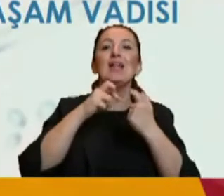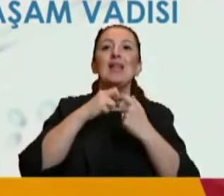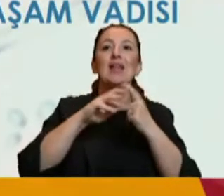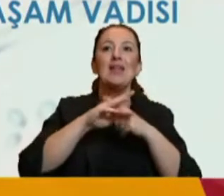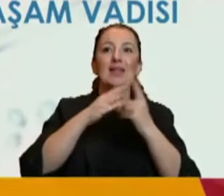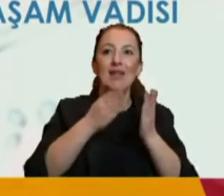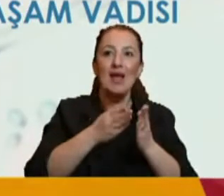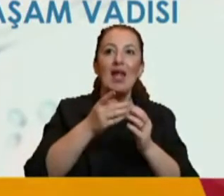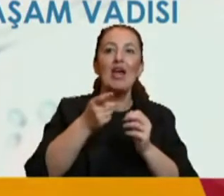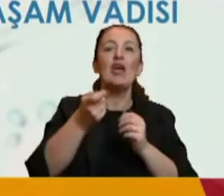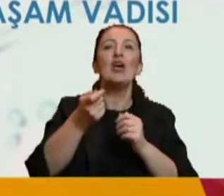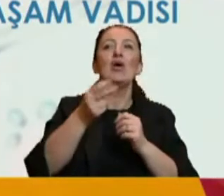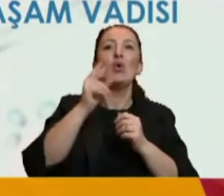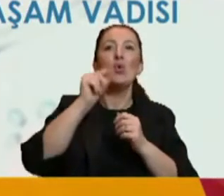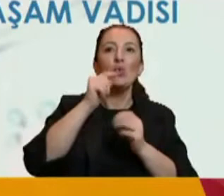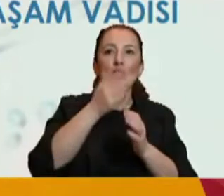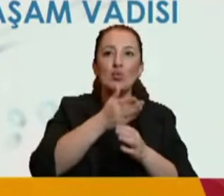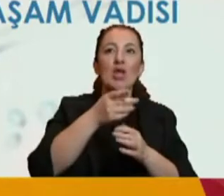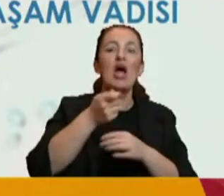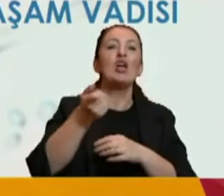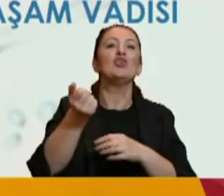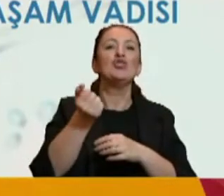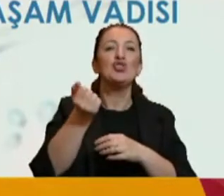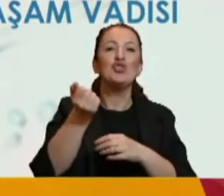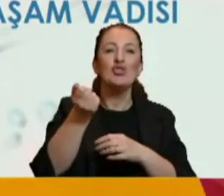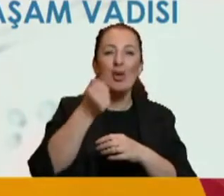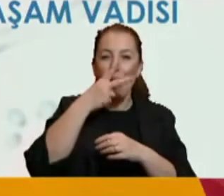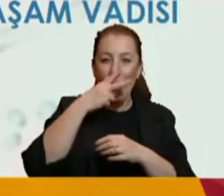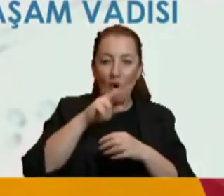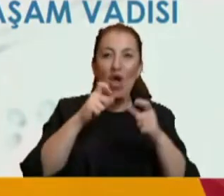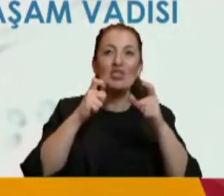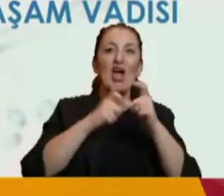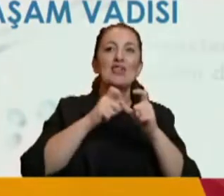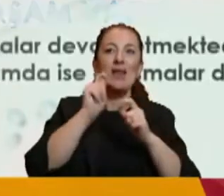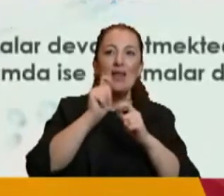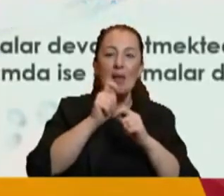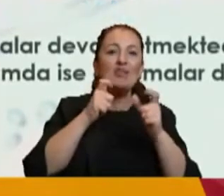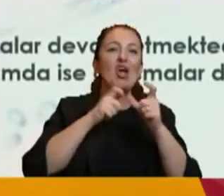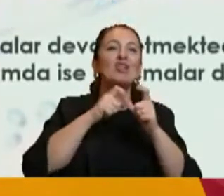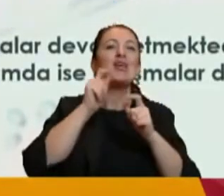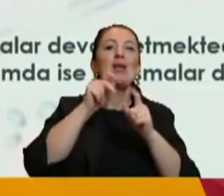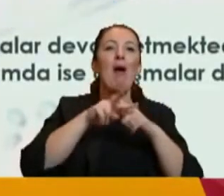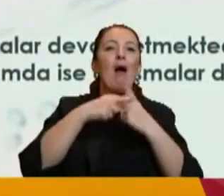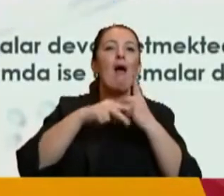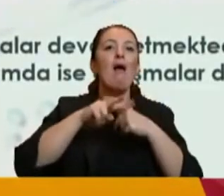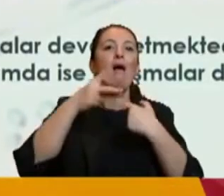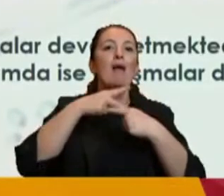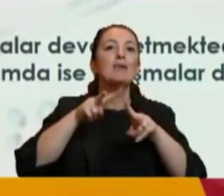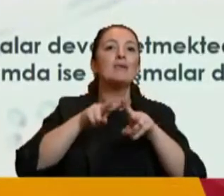Çekmeköy Serindere Sancaktepe palamut Deresi Sancaktepe ayazmaderesi